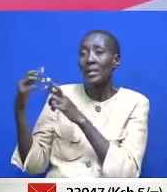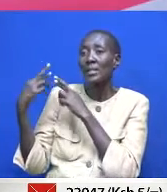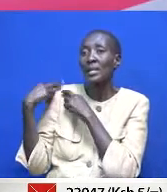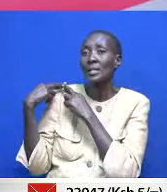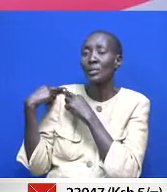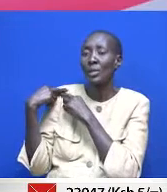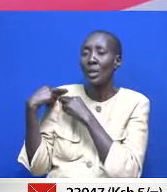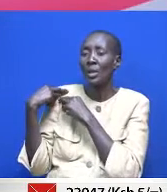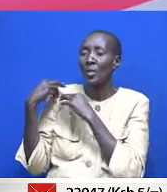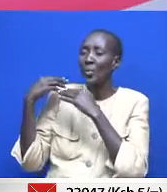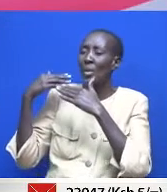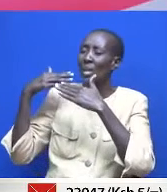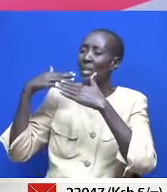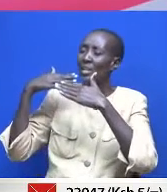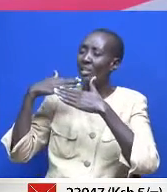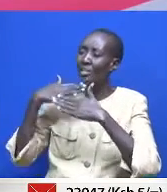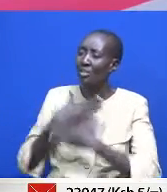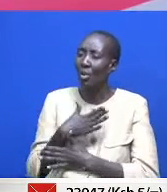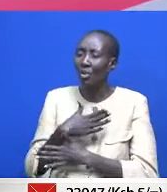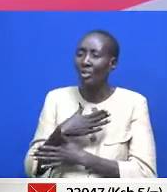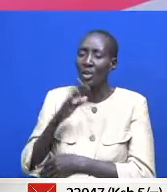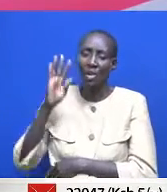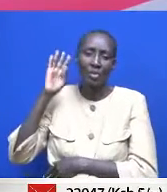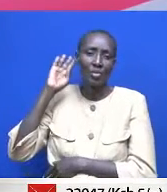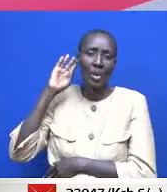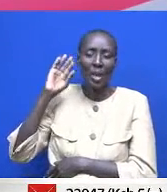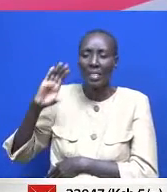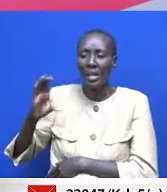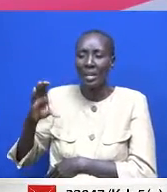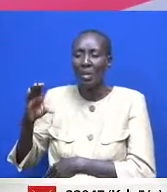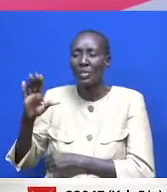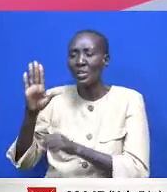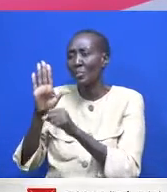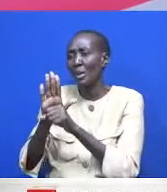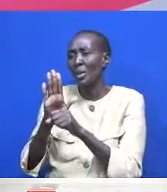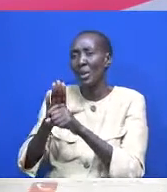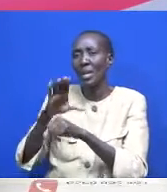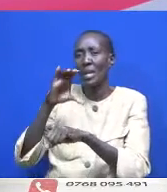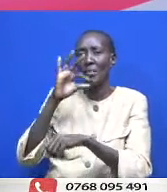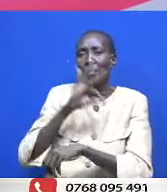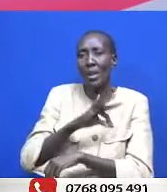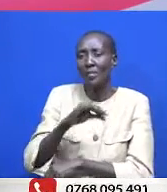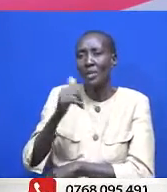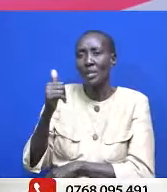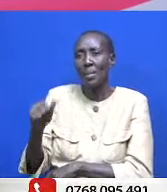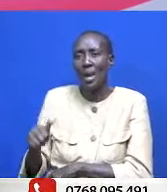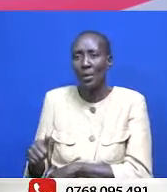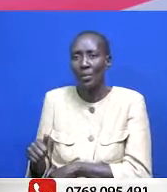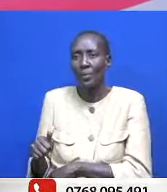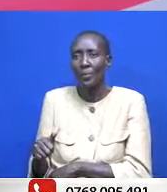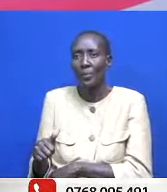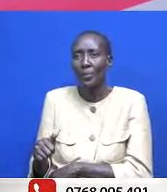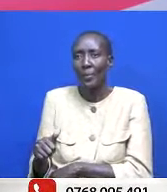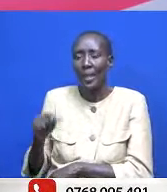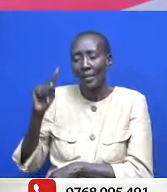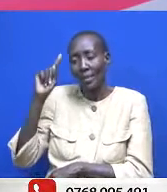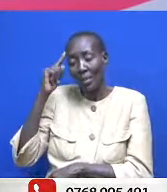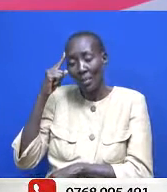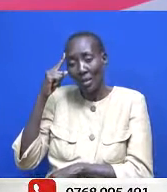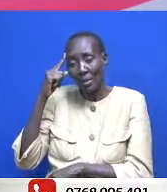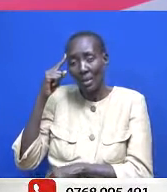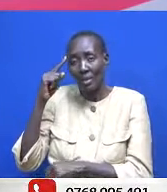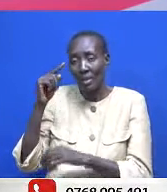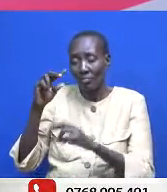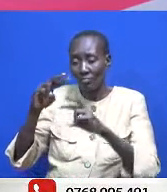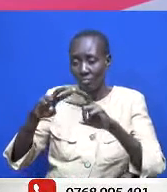tumeshangaa sana kusikia kwamba hizi vitu hazijafika katika makaunti nyingi sana. Na nafikiria kuna agencies za upelelezi na